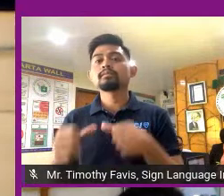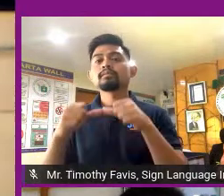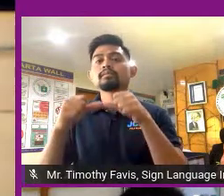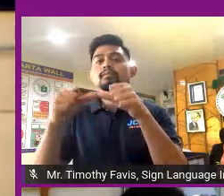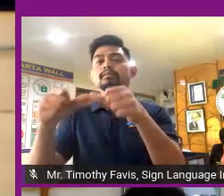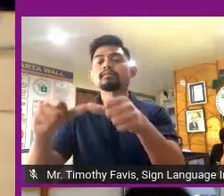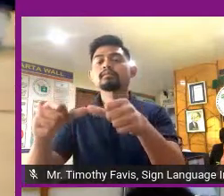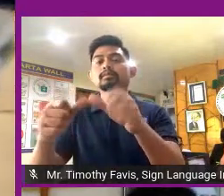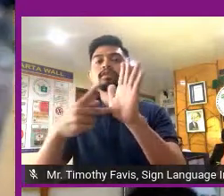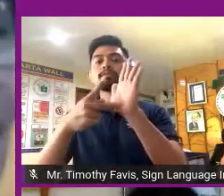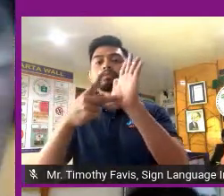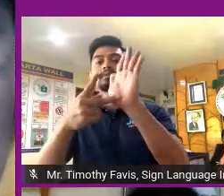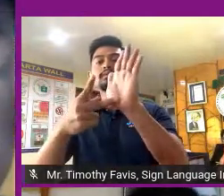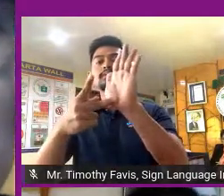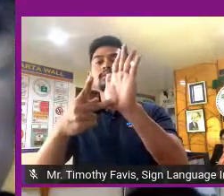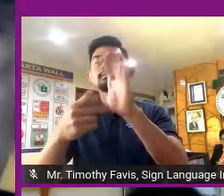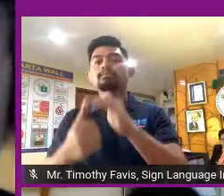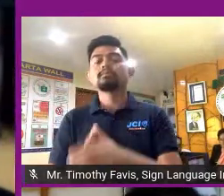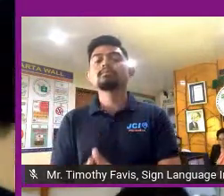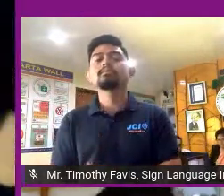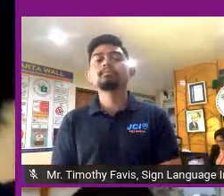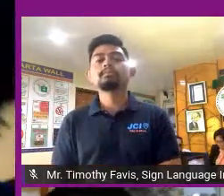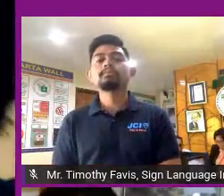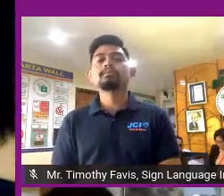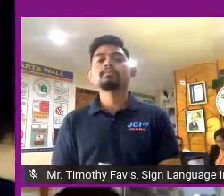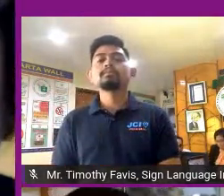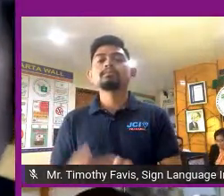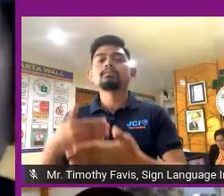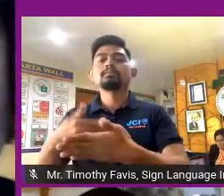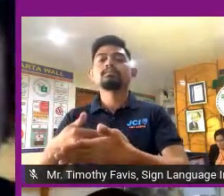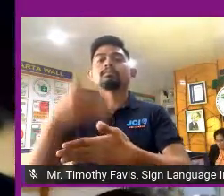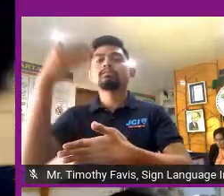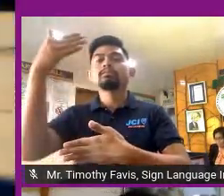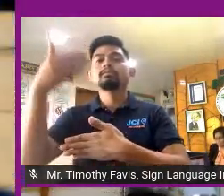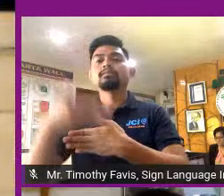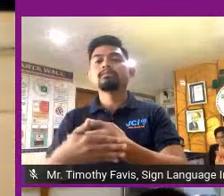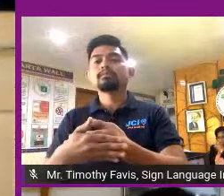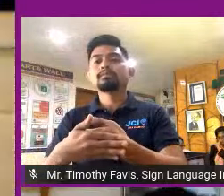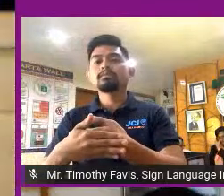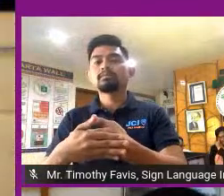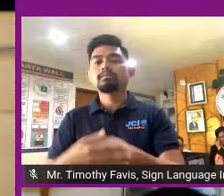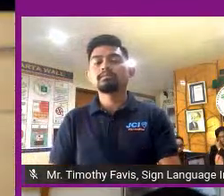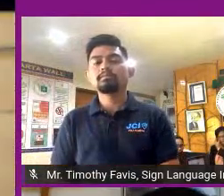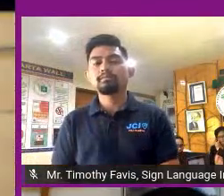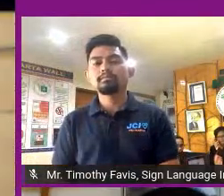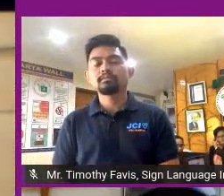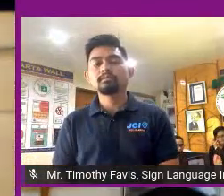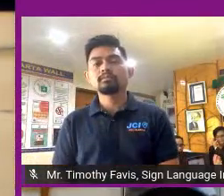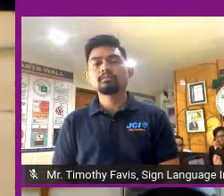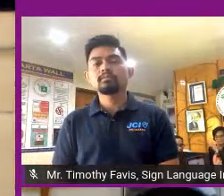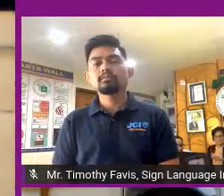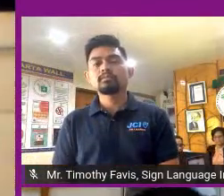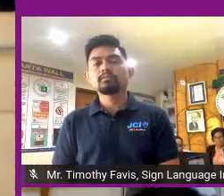presentation. Okay, next slide. Wait lang, wait lang. This one,